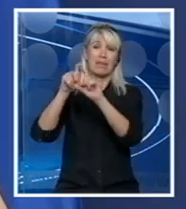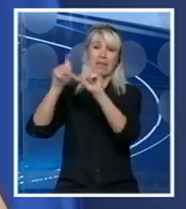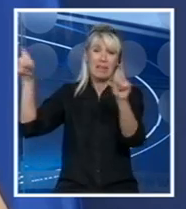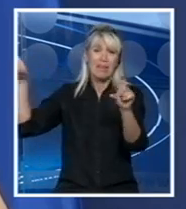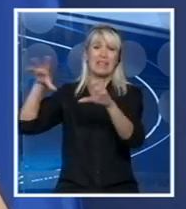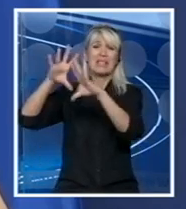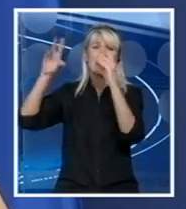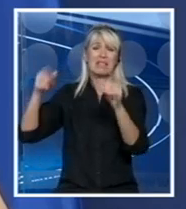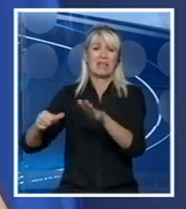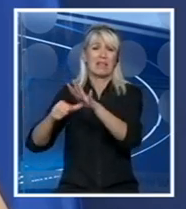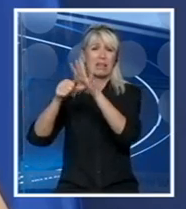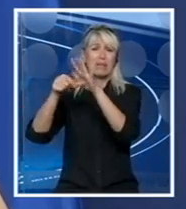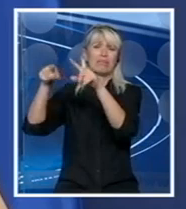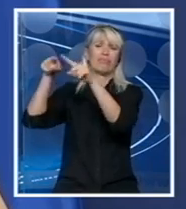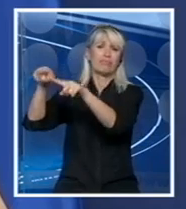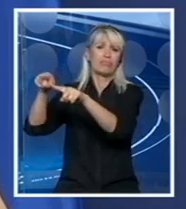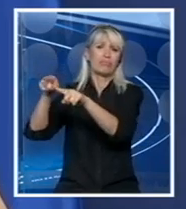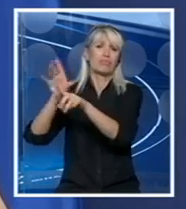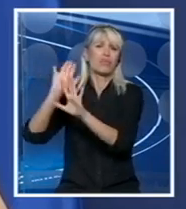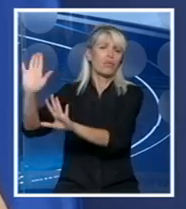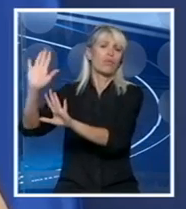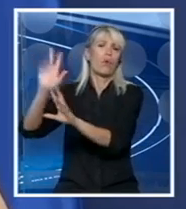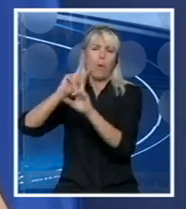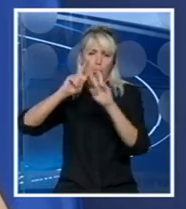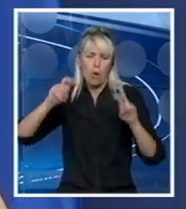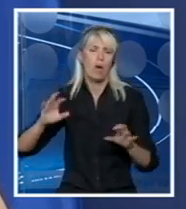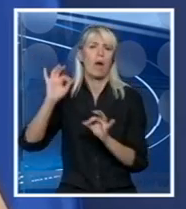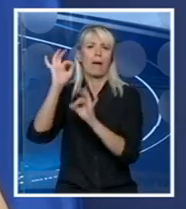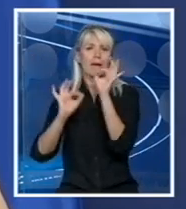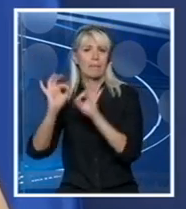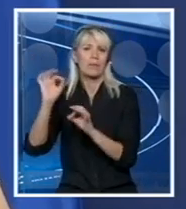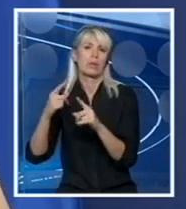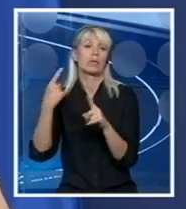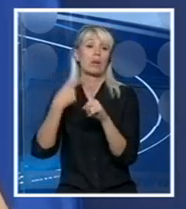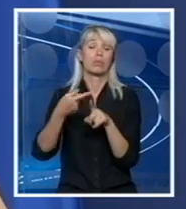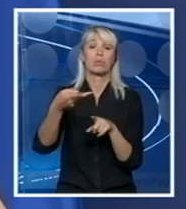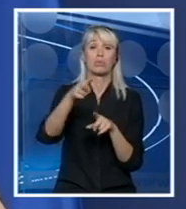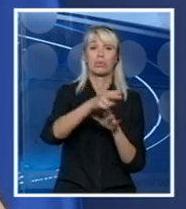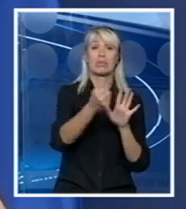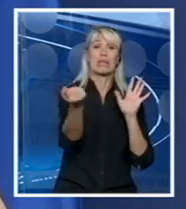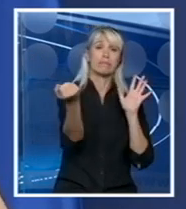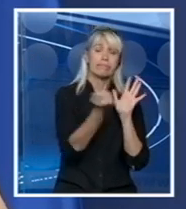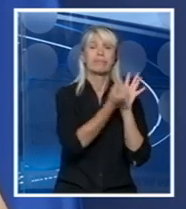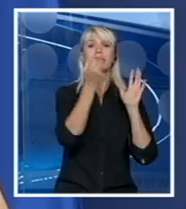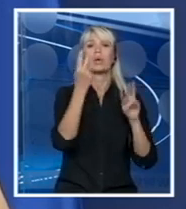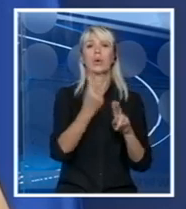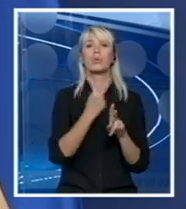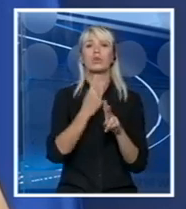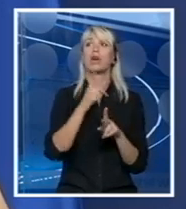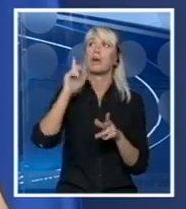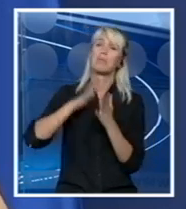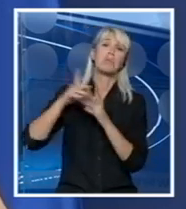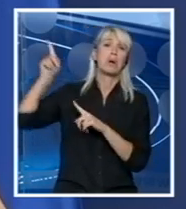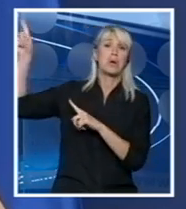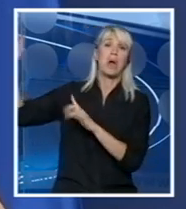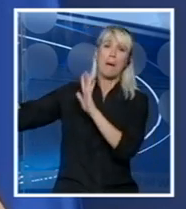stoje iza nečeg, iza neke procene, i s druge strane registracija u jednoj zemlji apsolutno ne znači da